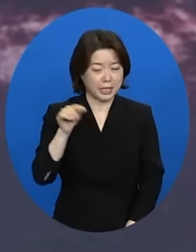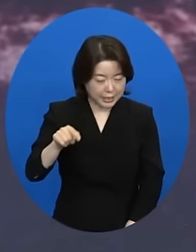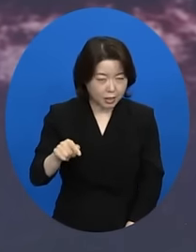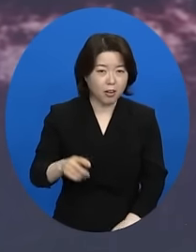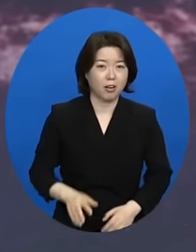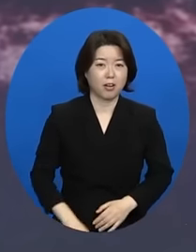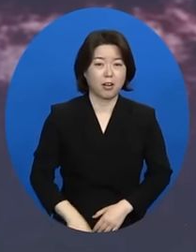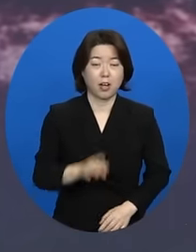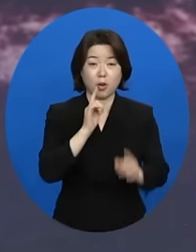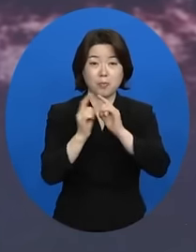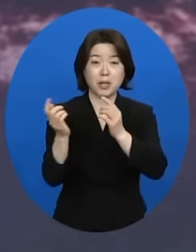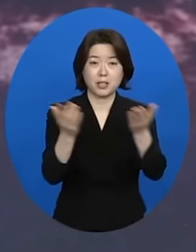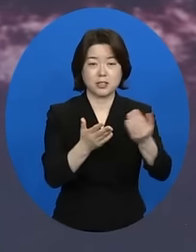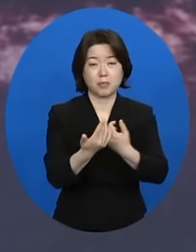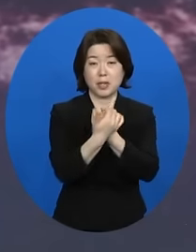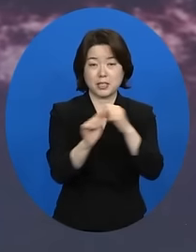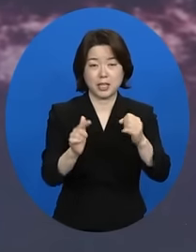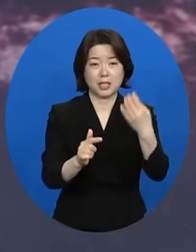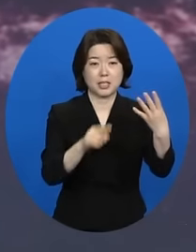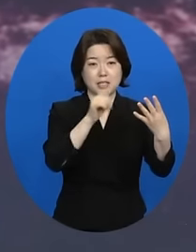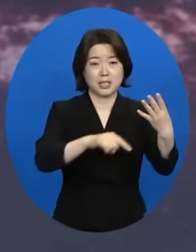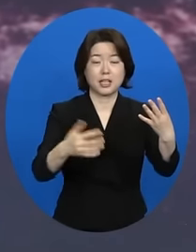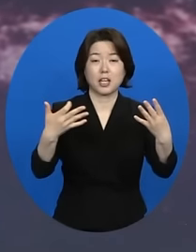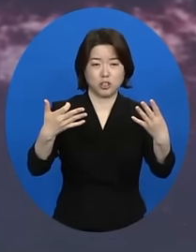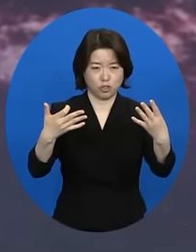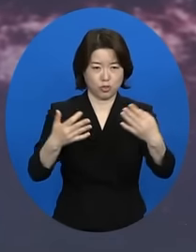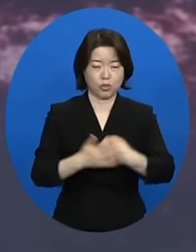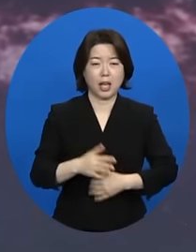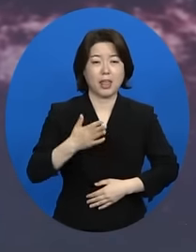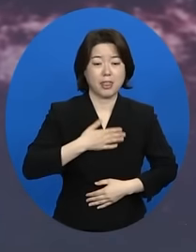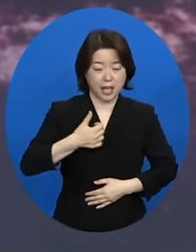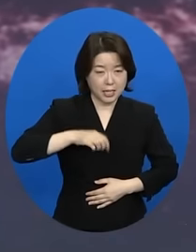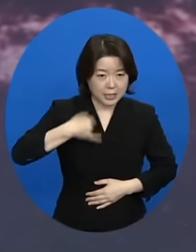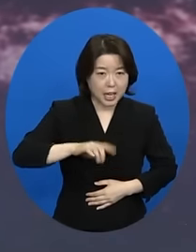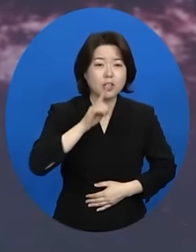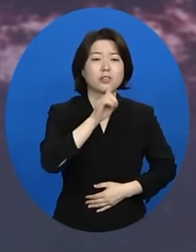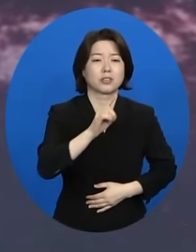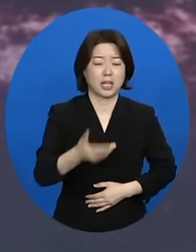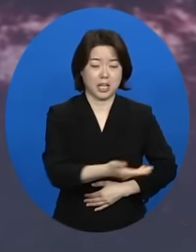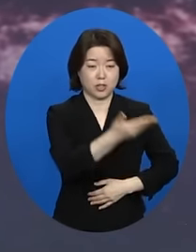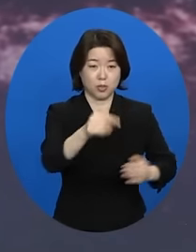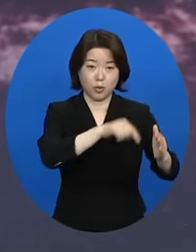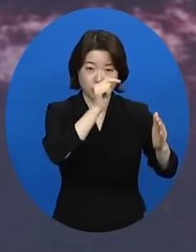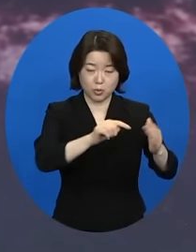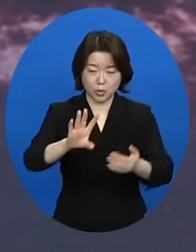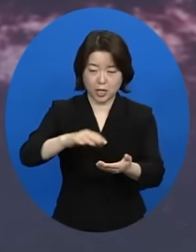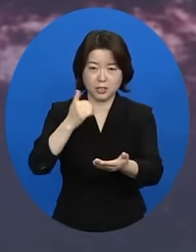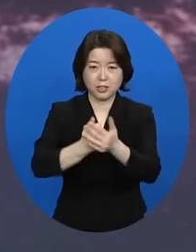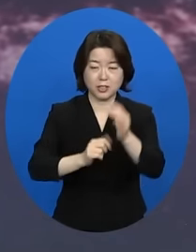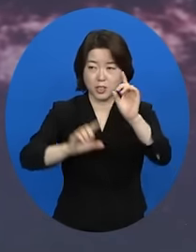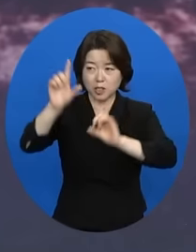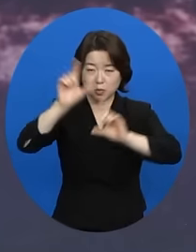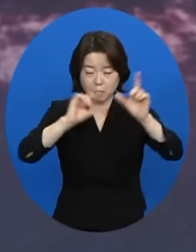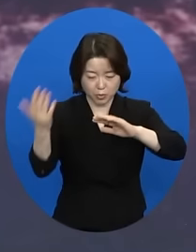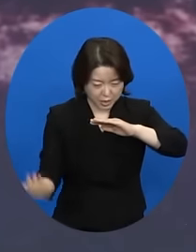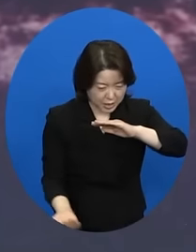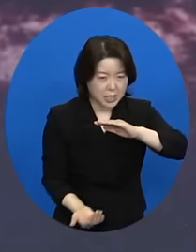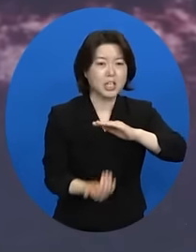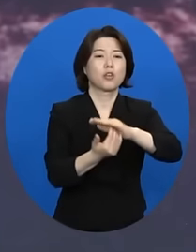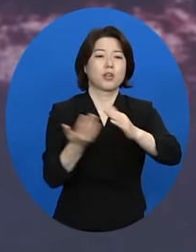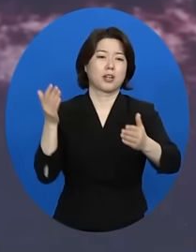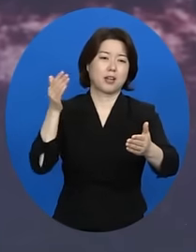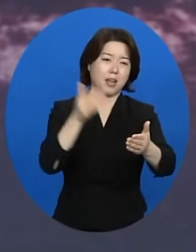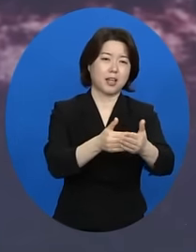이것입니다 라고 말씀한 게 갈라디아서 4장 19절이에요 나의 자녀들아, 너희 속에 그리스도의 형상을